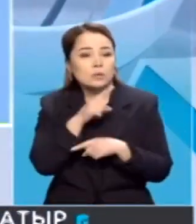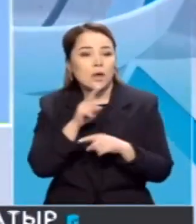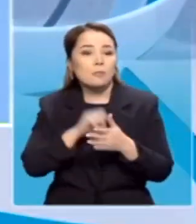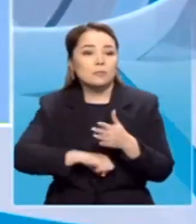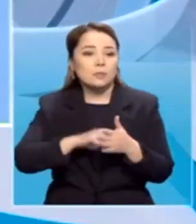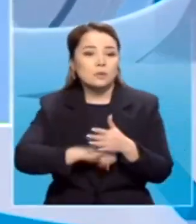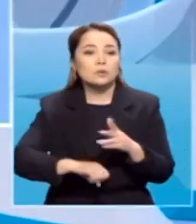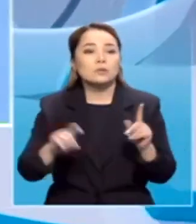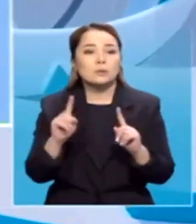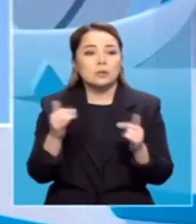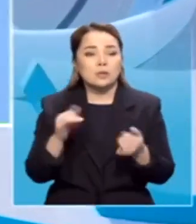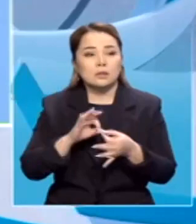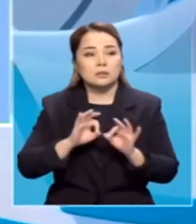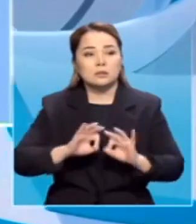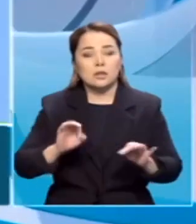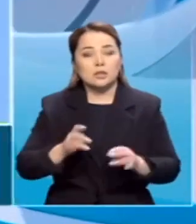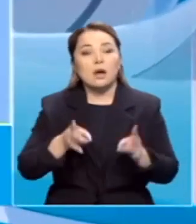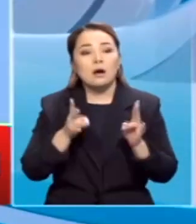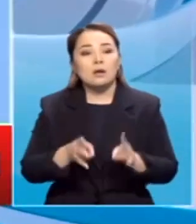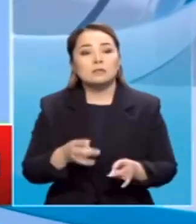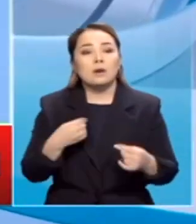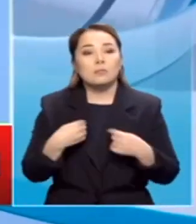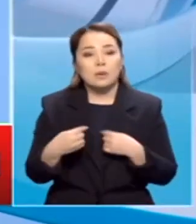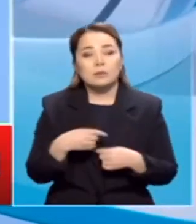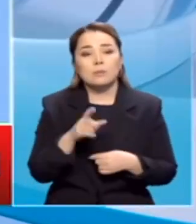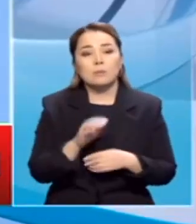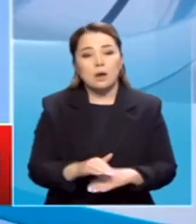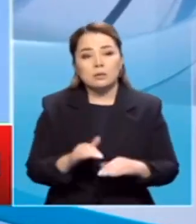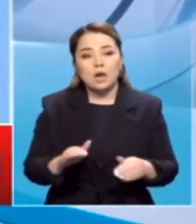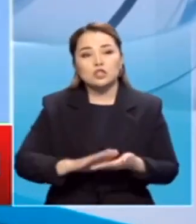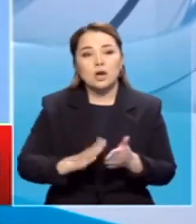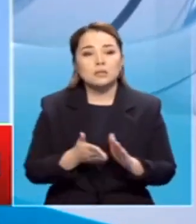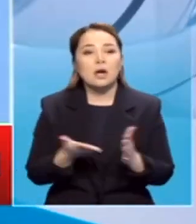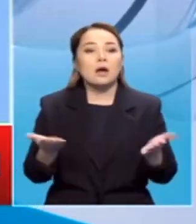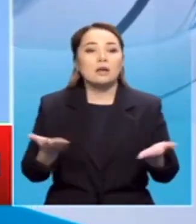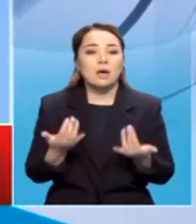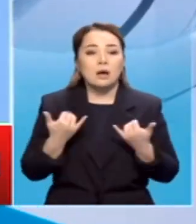бірге. Эльмира, қайырлы күн. Жапа шеккен балалардың қазіргі жағдайы қалай?